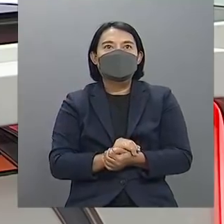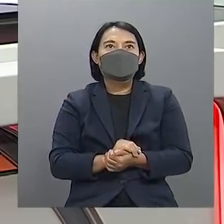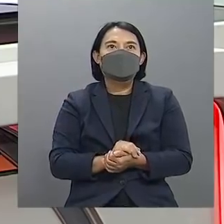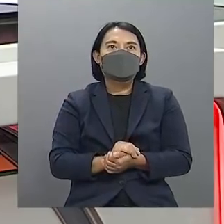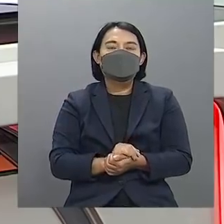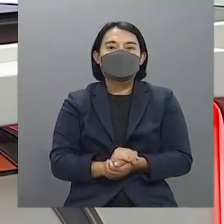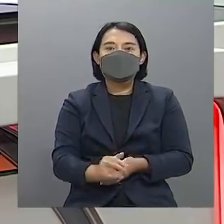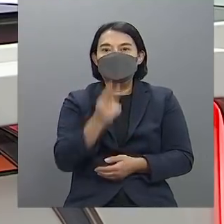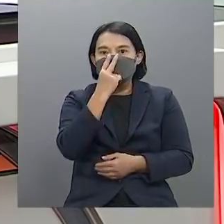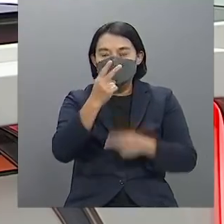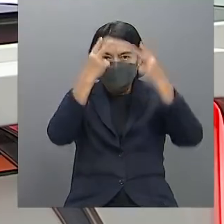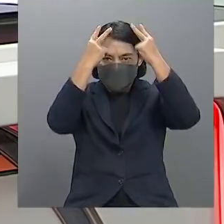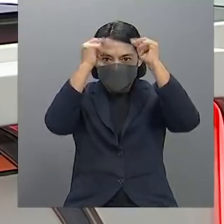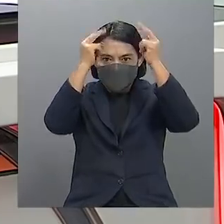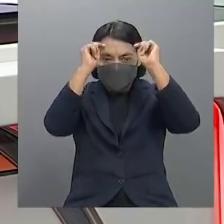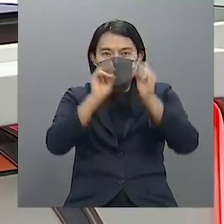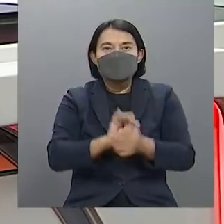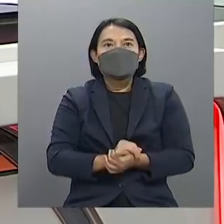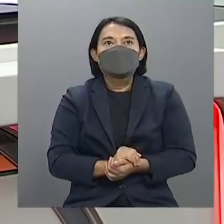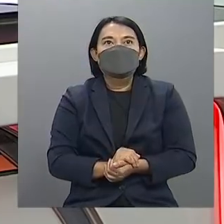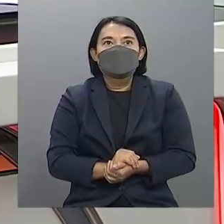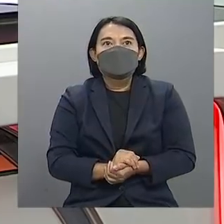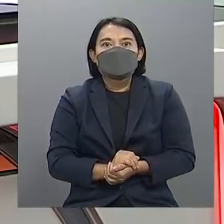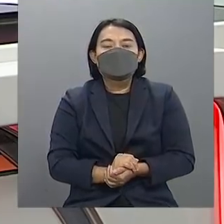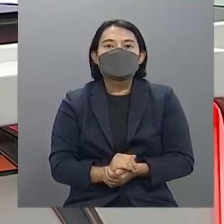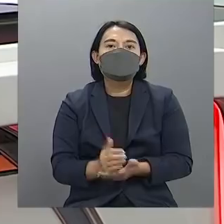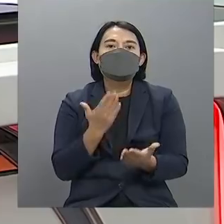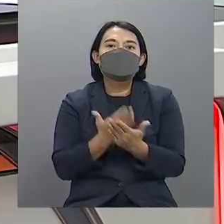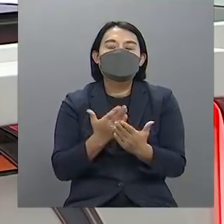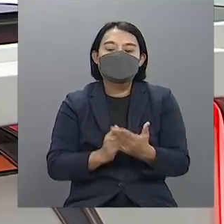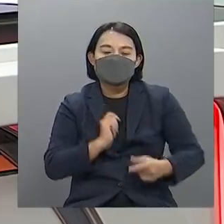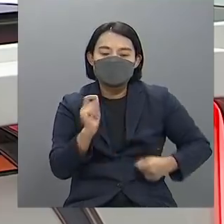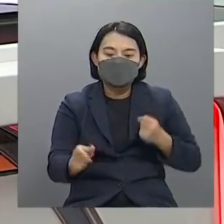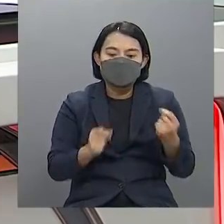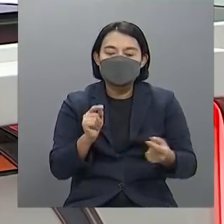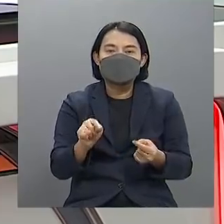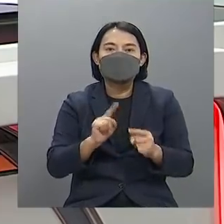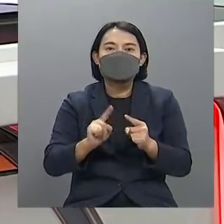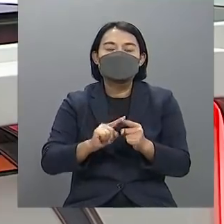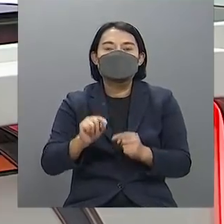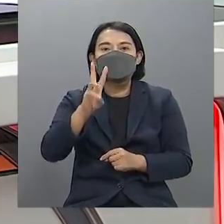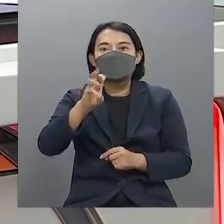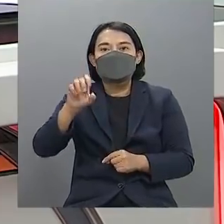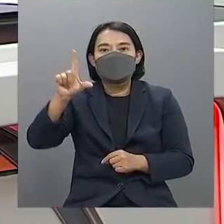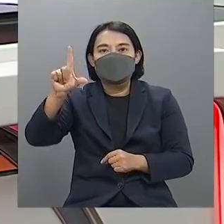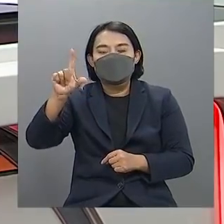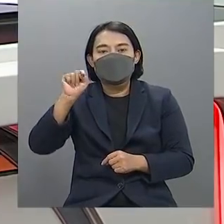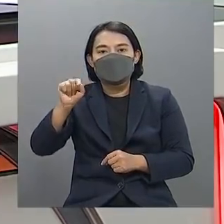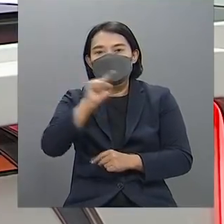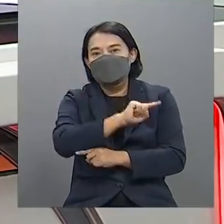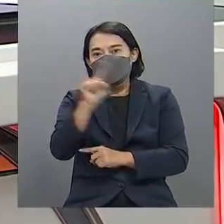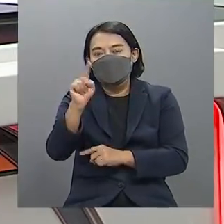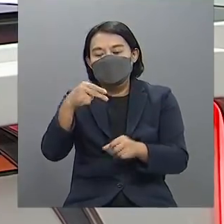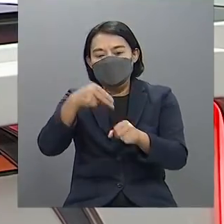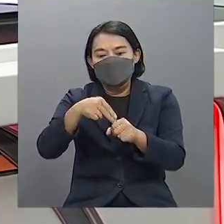ฐมนตรีเรากำลังใช้เงินกว่า600ล้านบาทต่อวันเพื่อมาพยุงราคาน้ำมันดีเซลค่ะแน